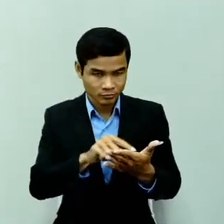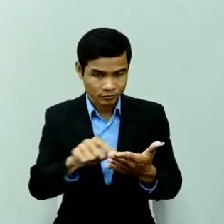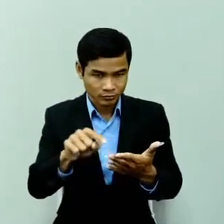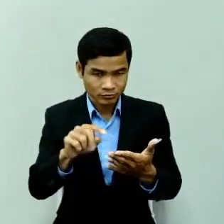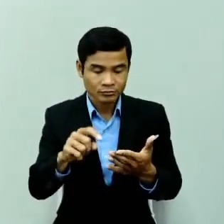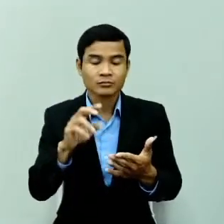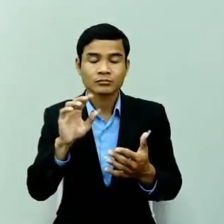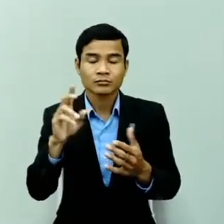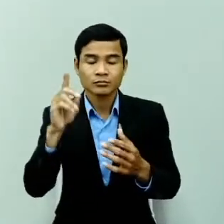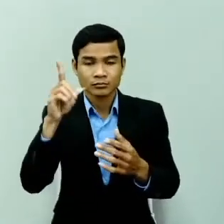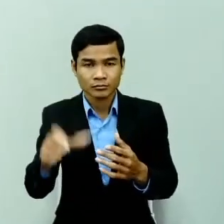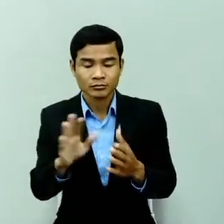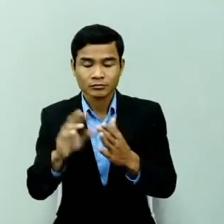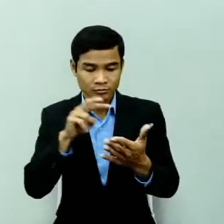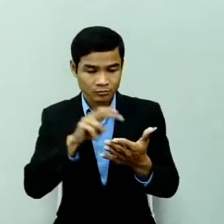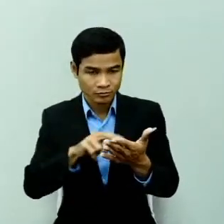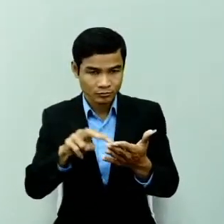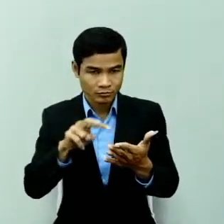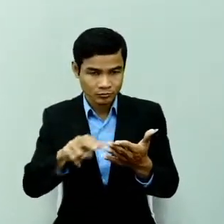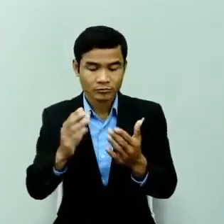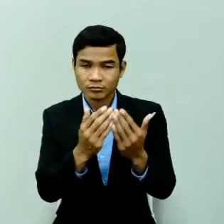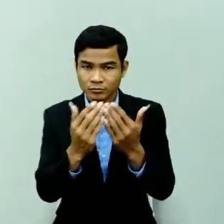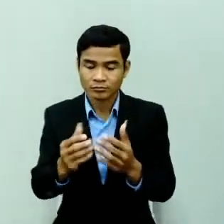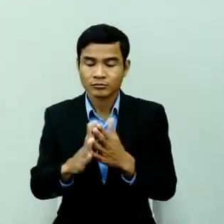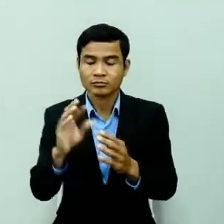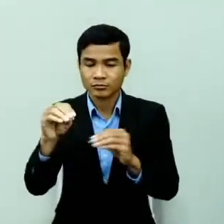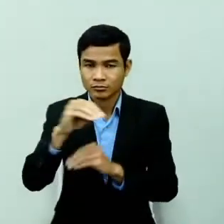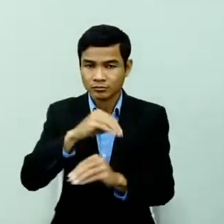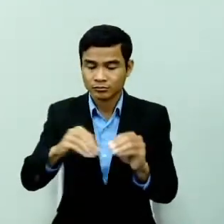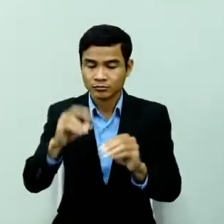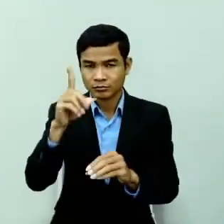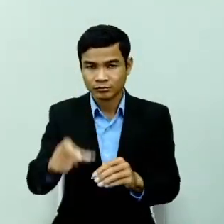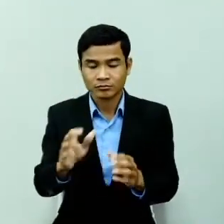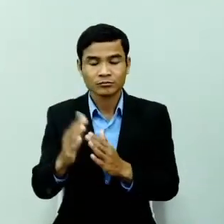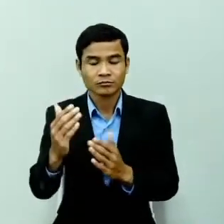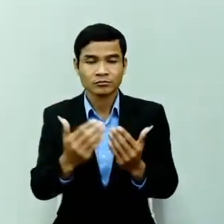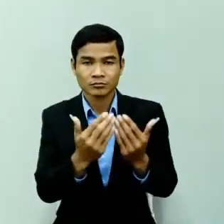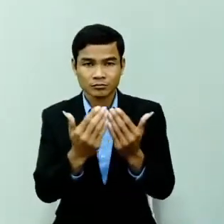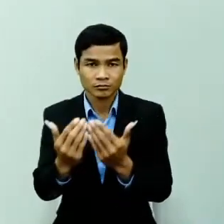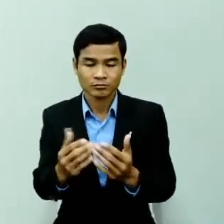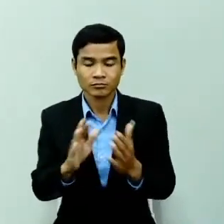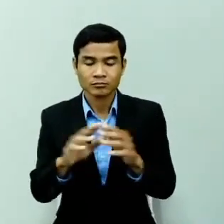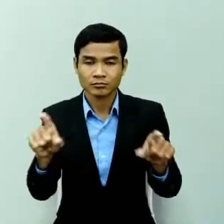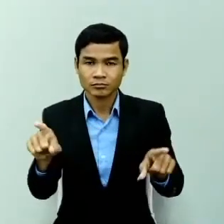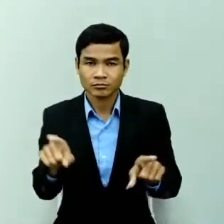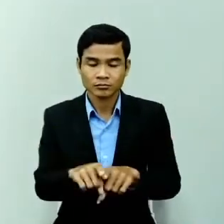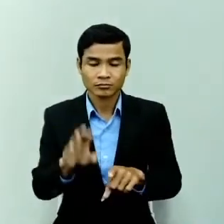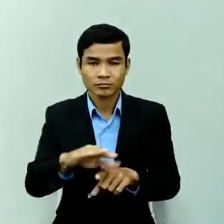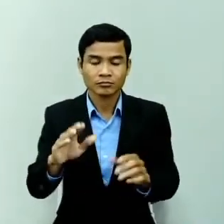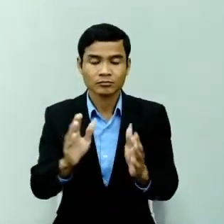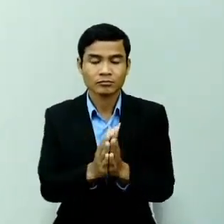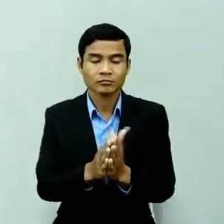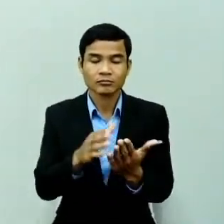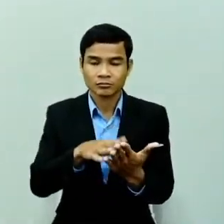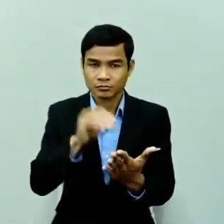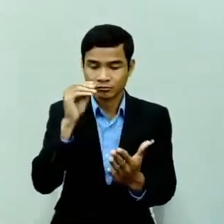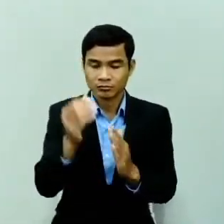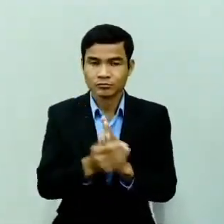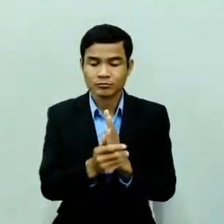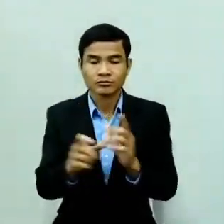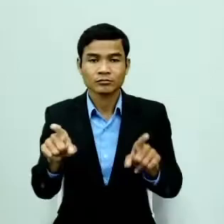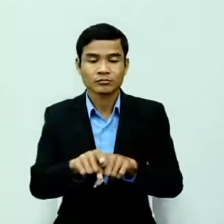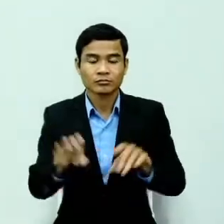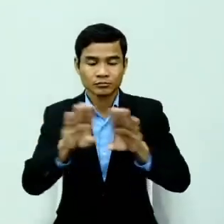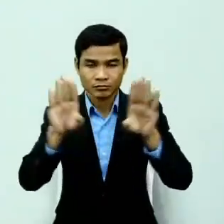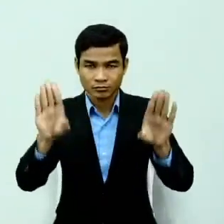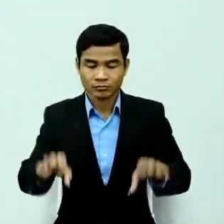nè an hai dương năng bắt đầu bên khi an đang mình nè cha nè cứ còn một chiếng đại đội được không sẽ phải sạc sạc cố mặc bằng hành cố này lớn đã hiện đại